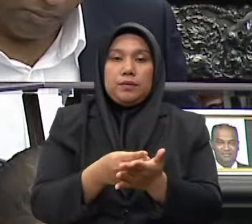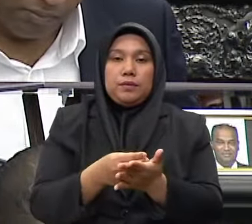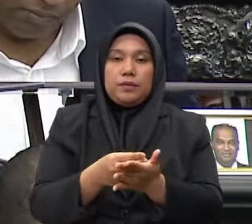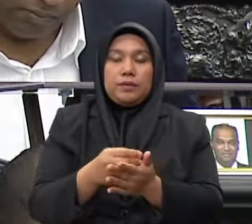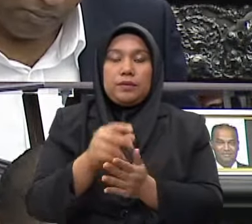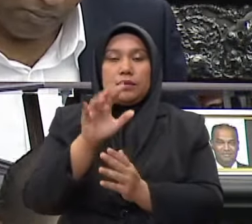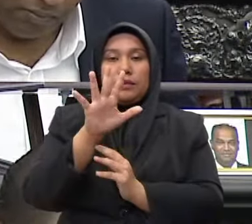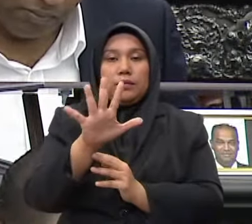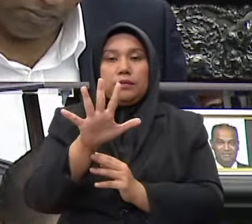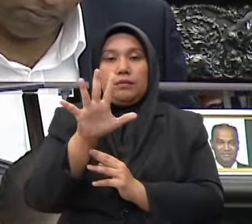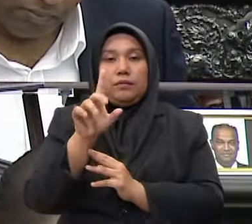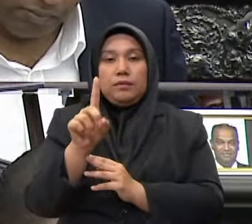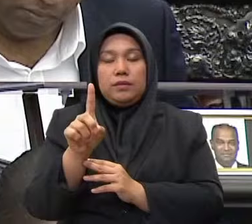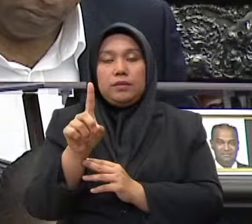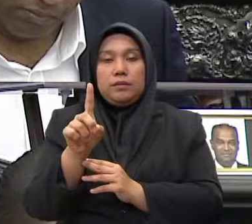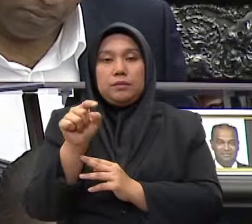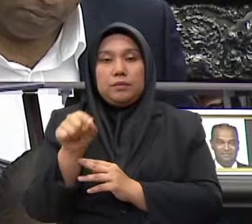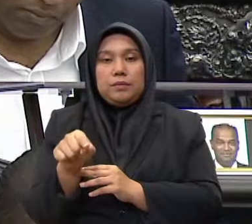sebanyak